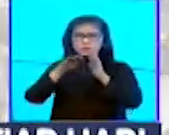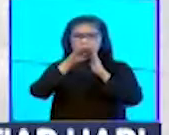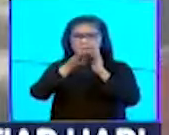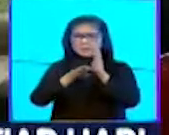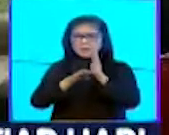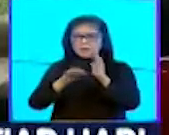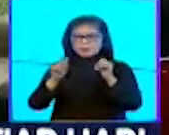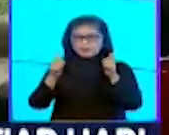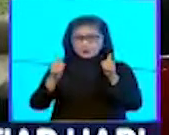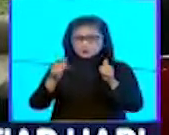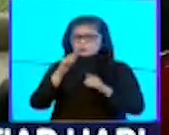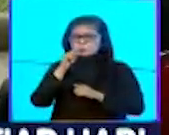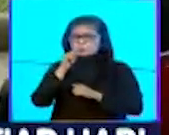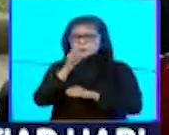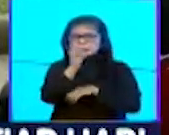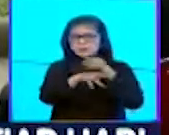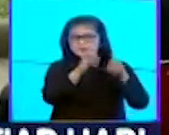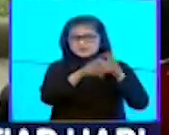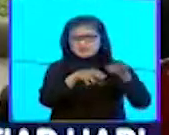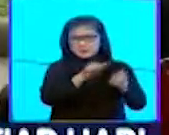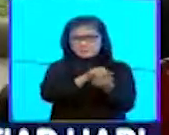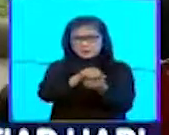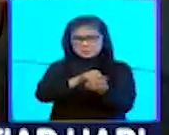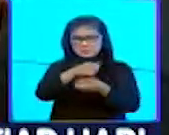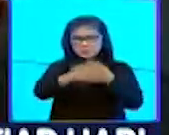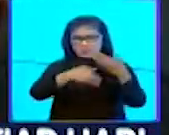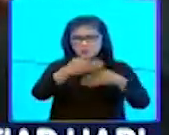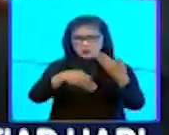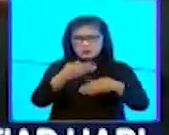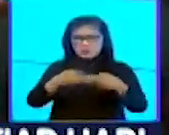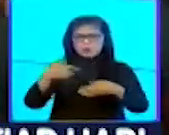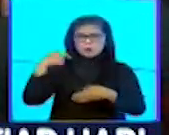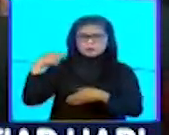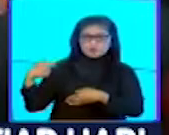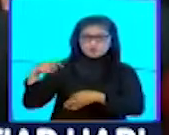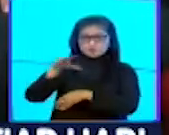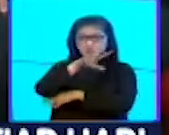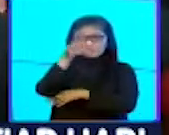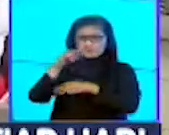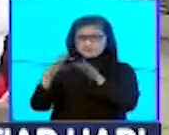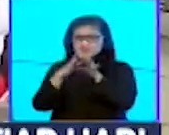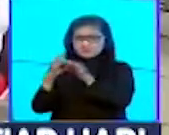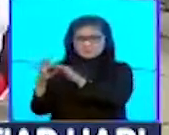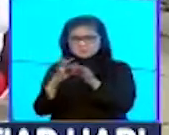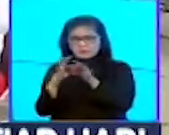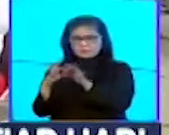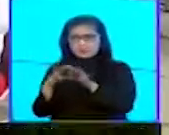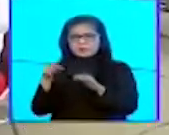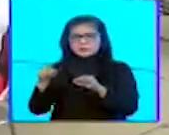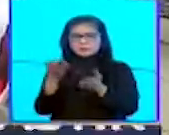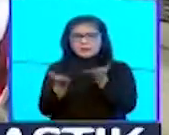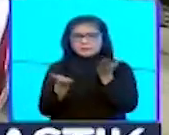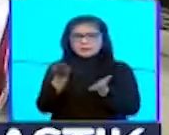plastik. Mengatasi persoalan ini, Gubernur Jawa Barat Ridwan Kamil menggandeng platform digital Octopus sebagai mitra